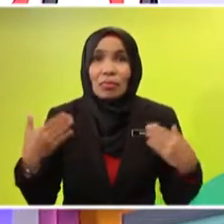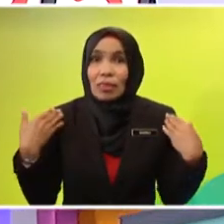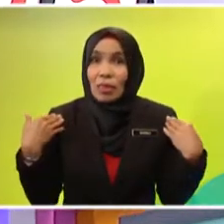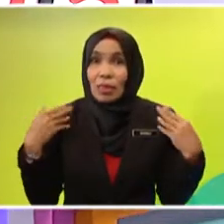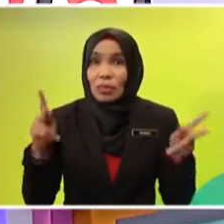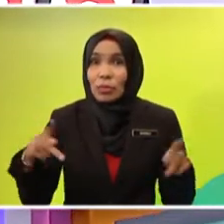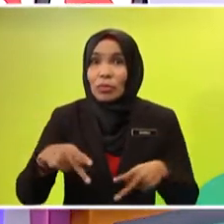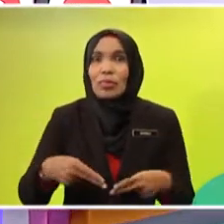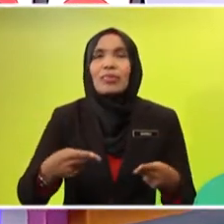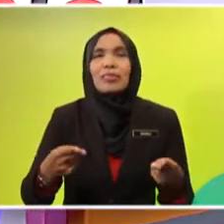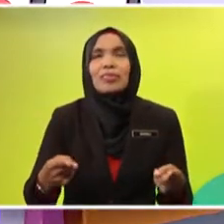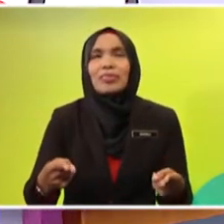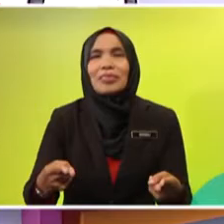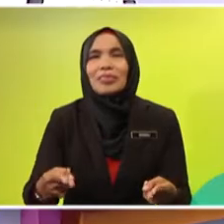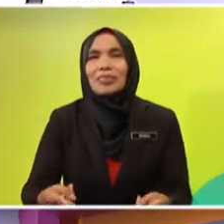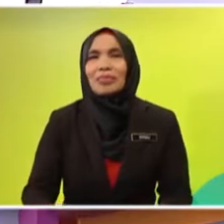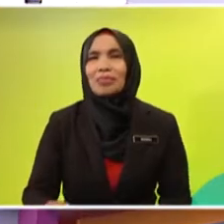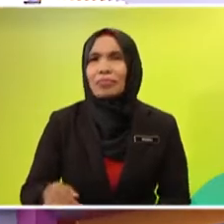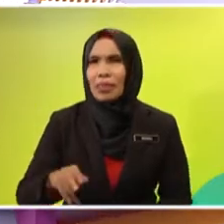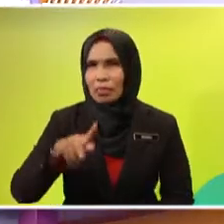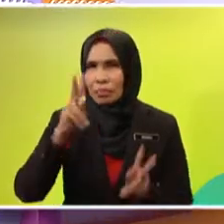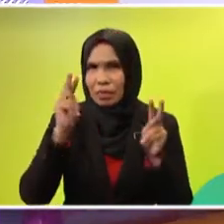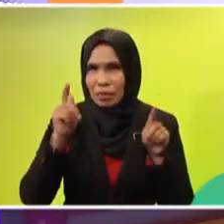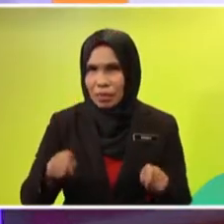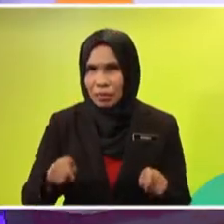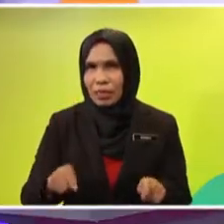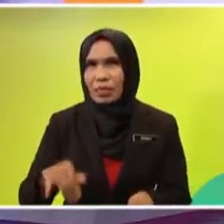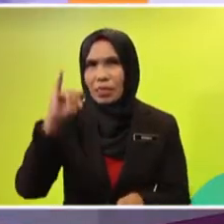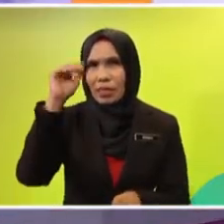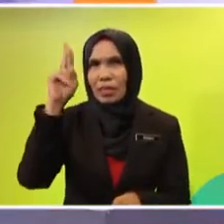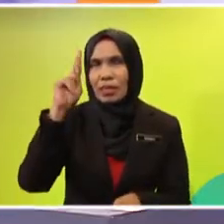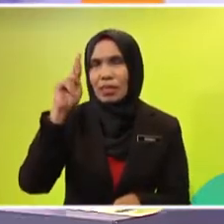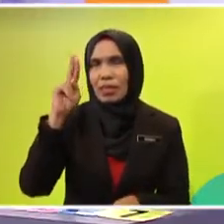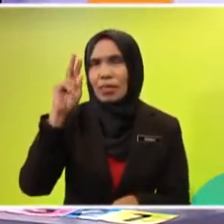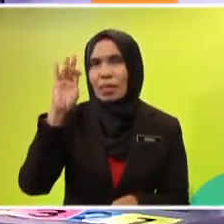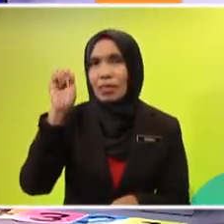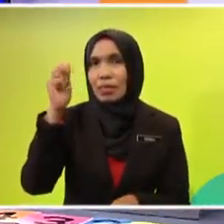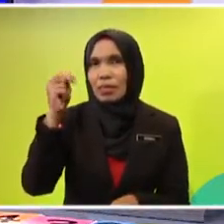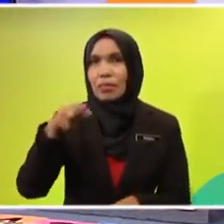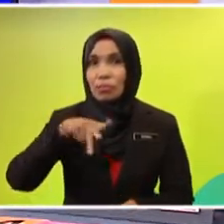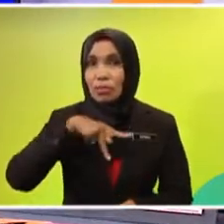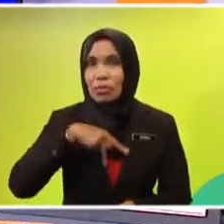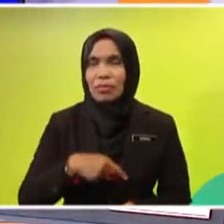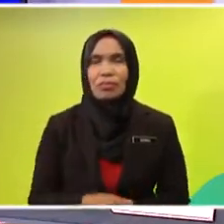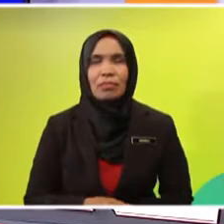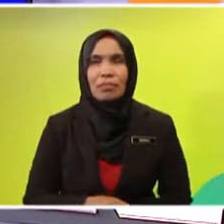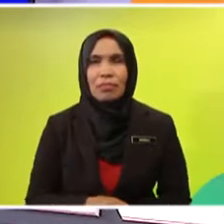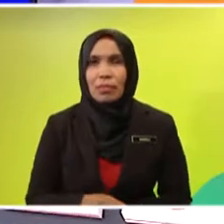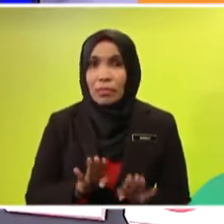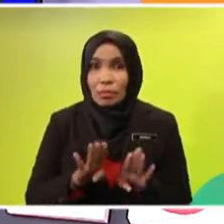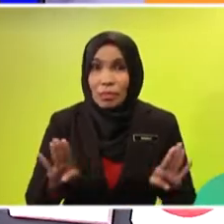kotak hadiah Ella Event Festival dalamnya Hei Tak sabar dulu